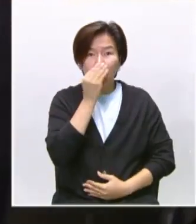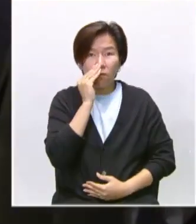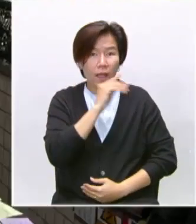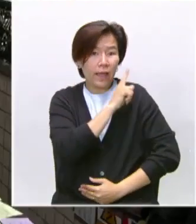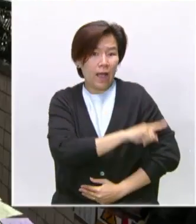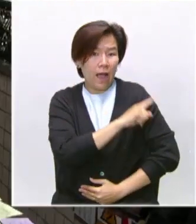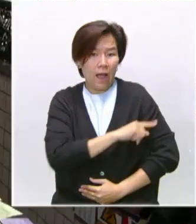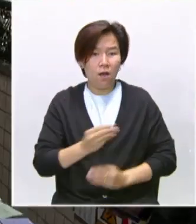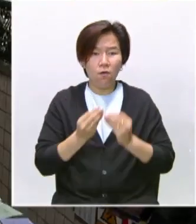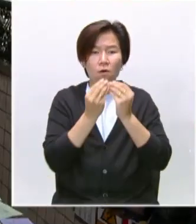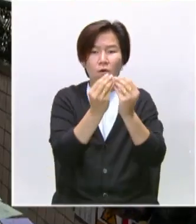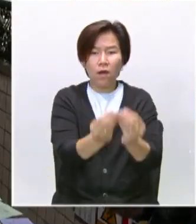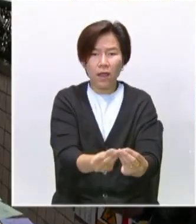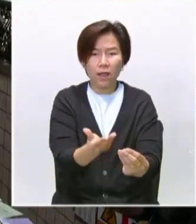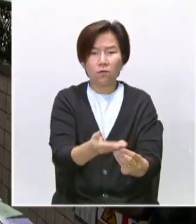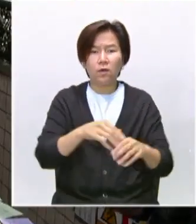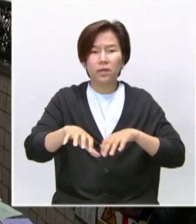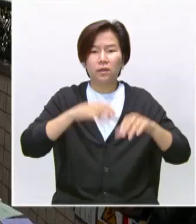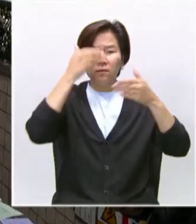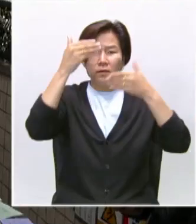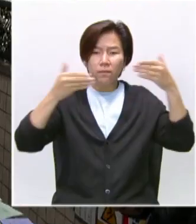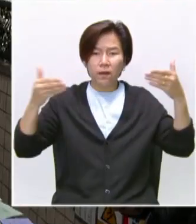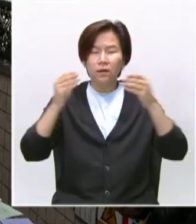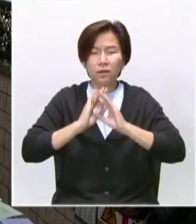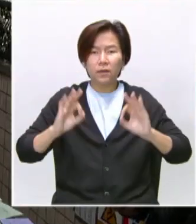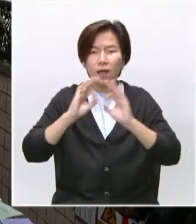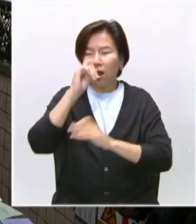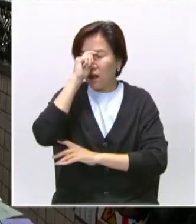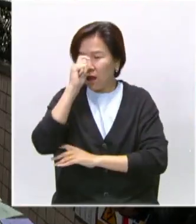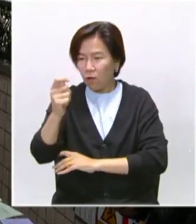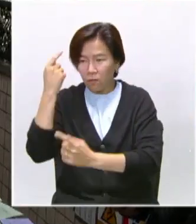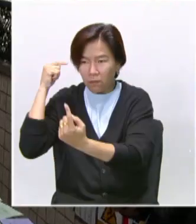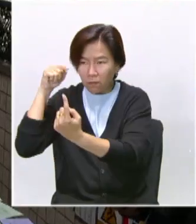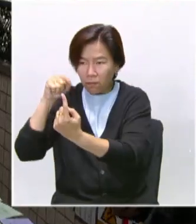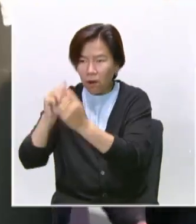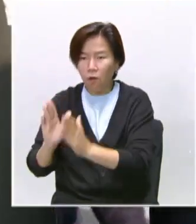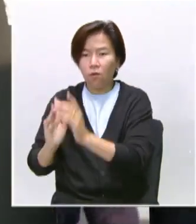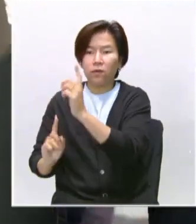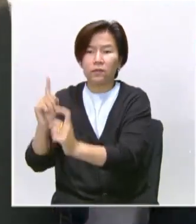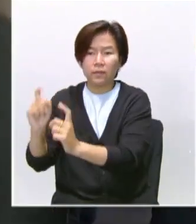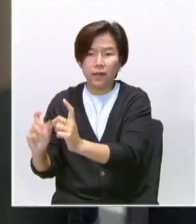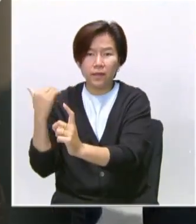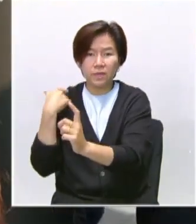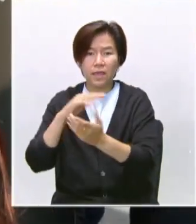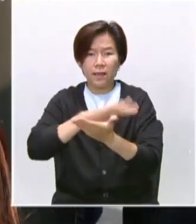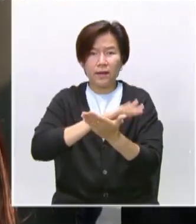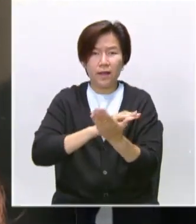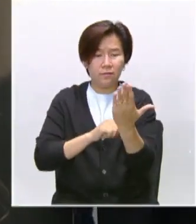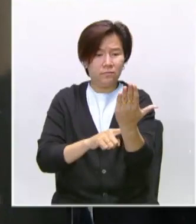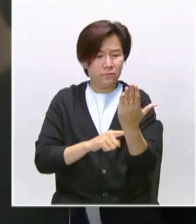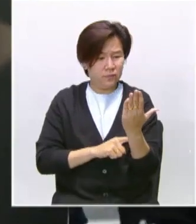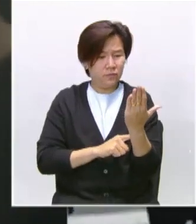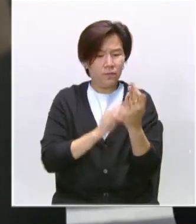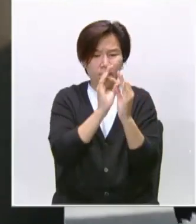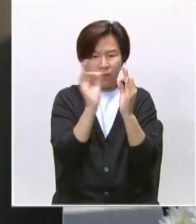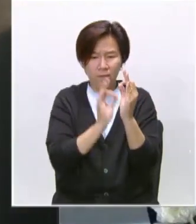ในทั้ง2สถานที่ที่จัดขึ้นเพื่อเคารพผู้เสียชีวิตจากเหตุสลดดังกล่าวเขายังได้หยุดอ่านข้อความบนกระดาษที่ผู้ไว้อา